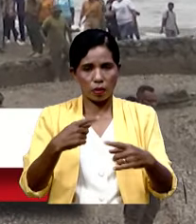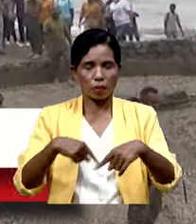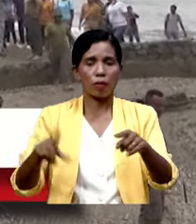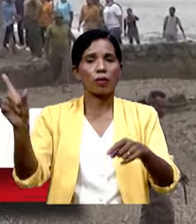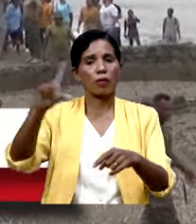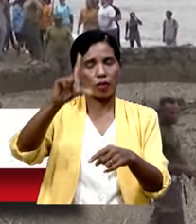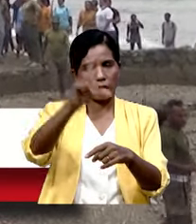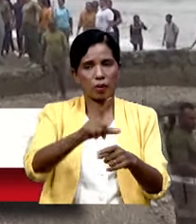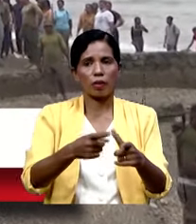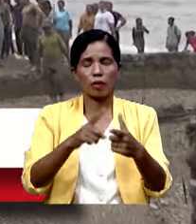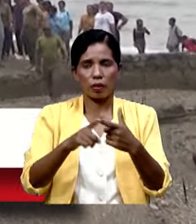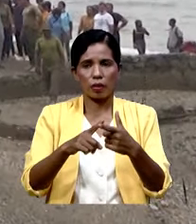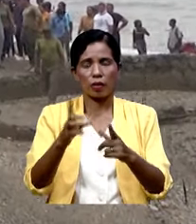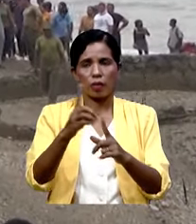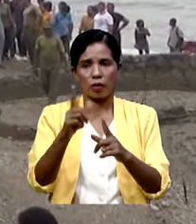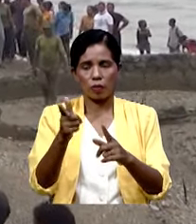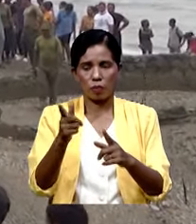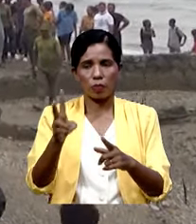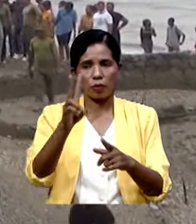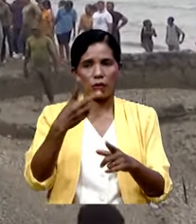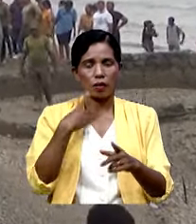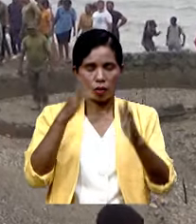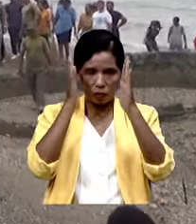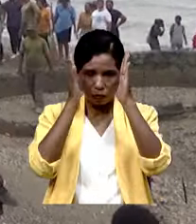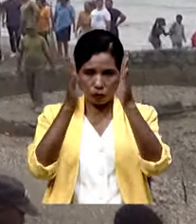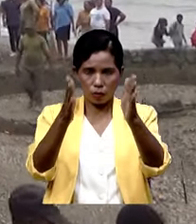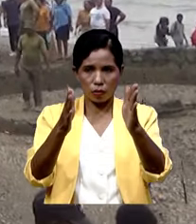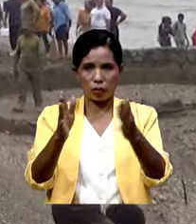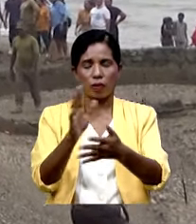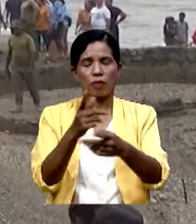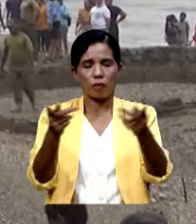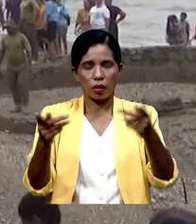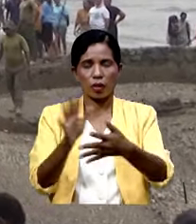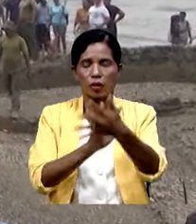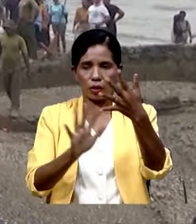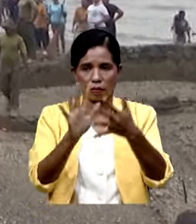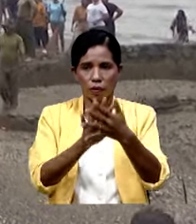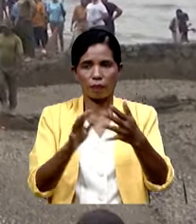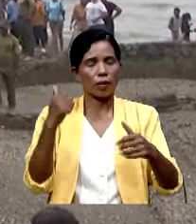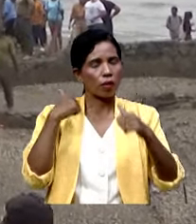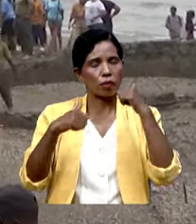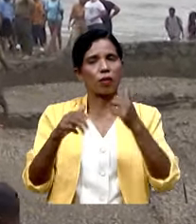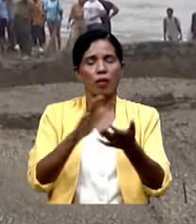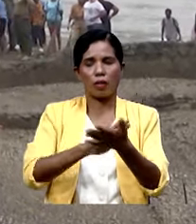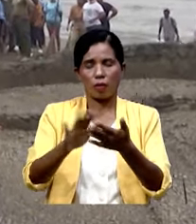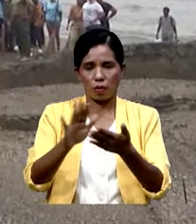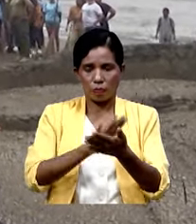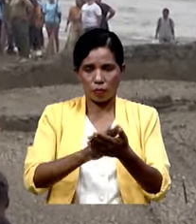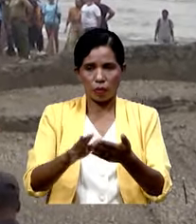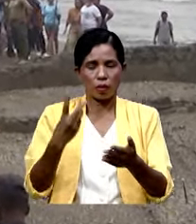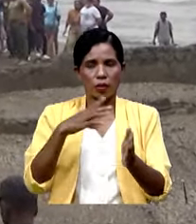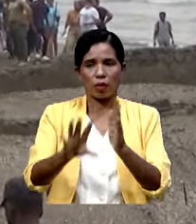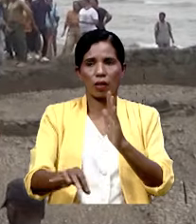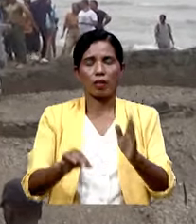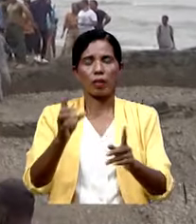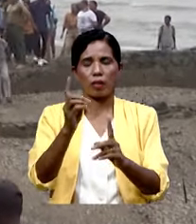Depois dia 22 is ne usia ta fokus iya pati sermoni nia. Tamane maka atib dari limpiaza geral ne mon iya seta ita hili iya dia